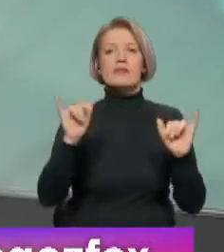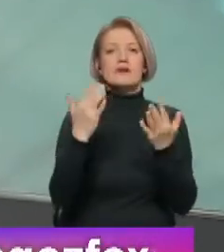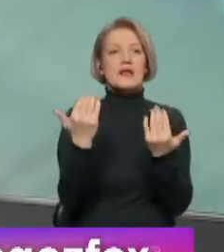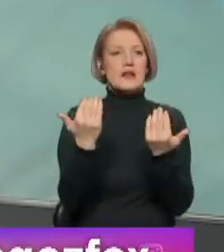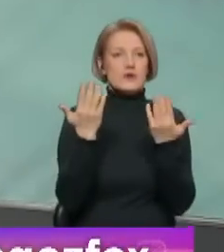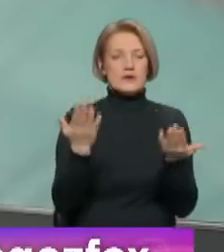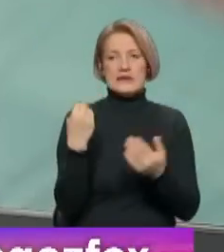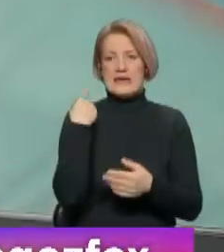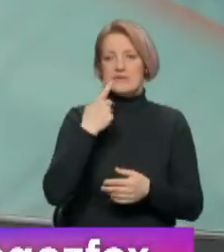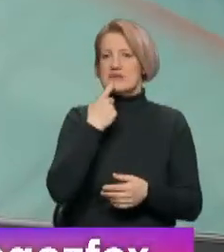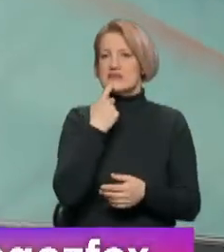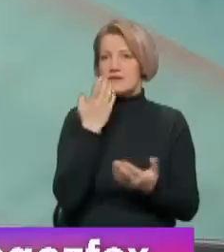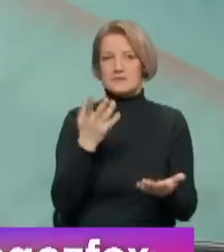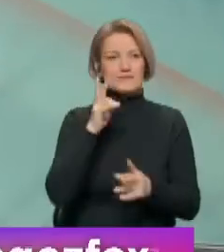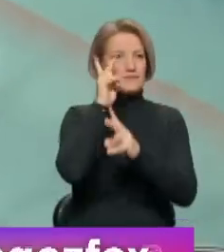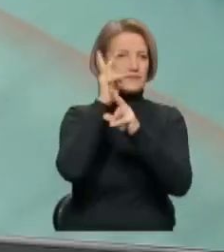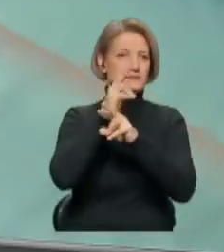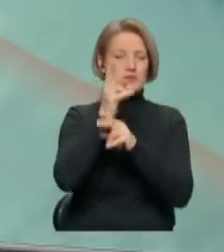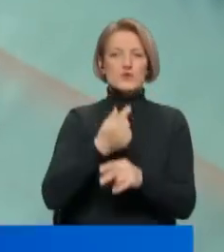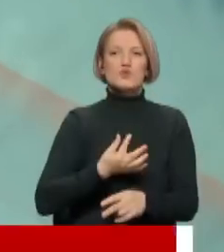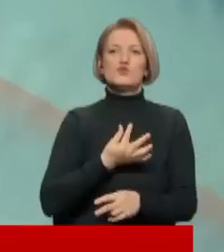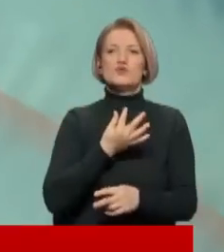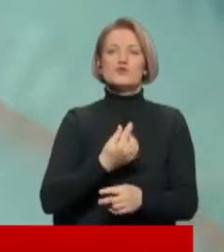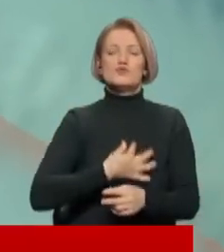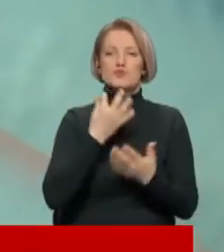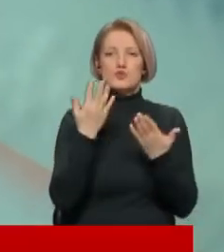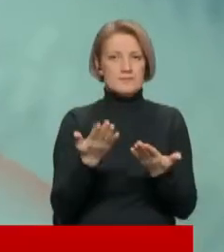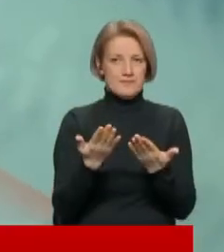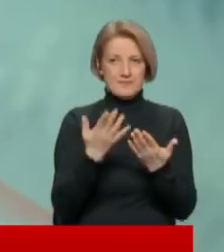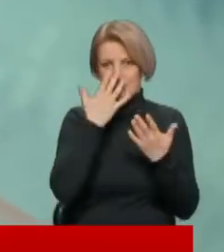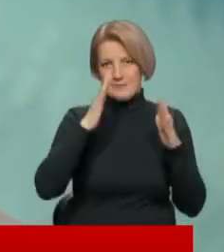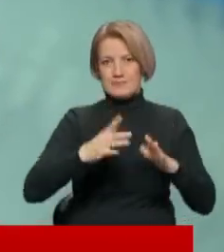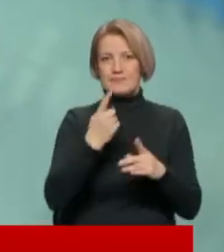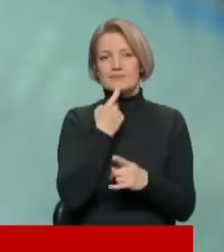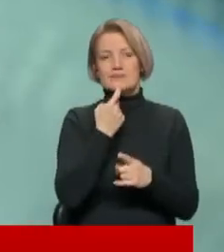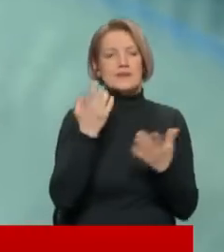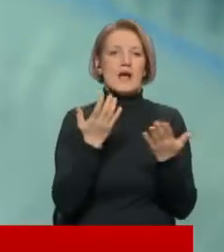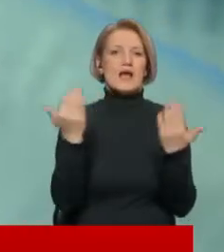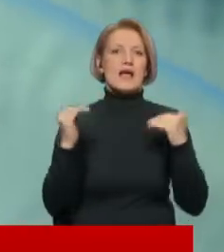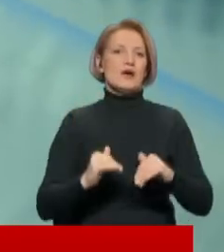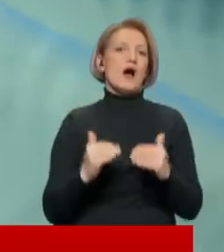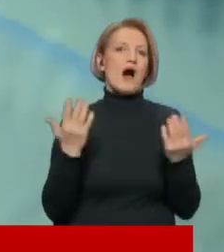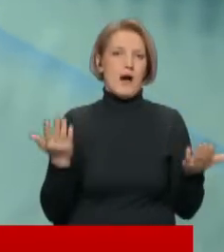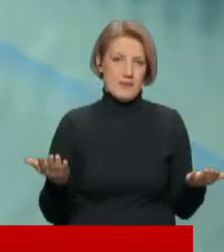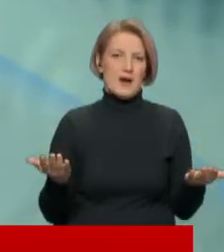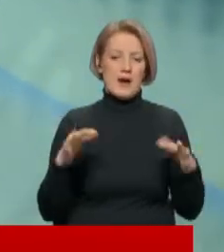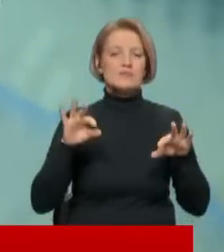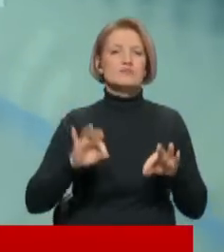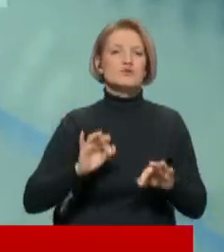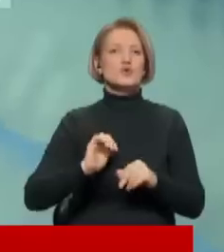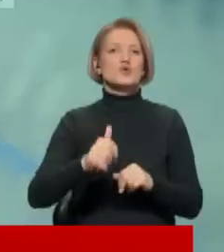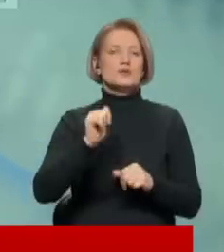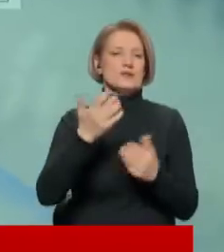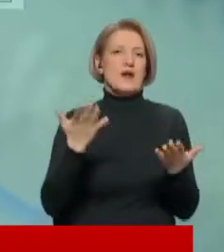yeni bir yıl böyle hayallerle umutlarla hedeflerle beklediğimiz bir yıl daha geliyor ama Bugünler